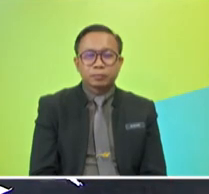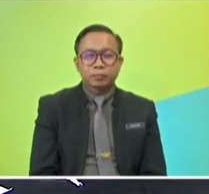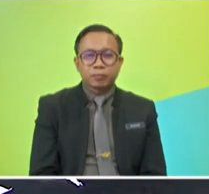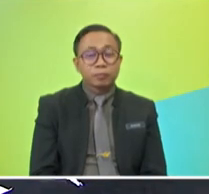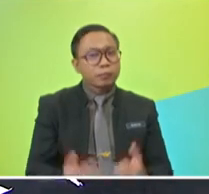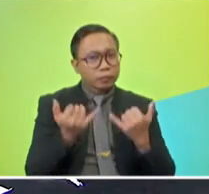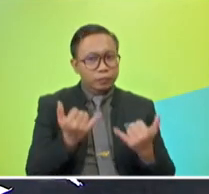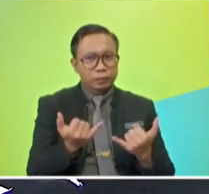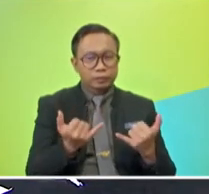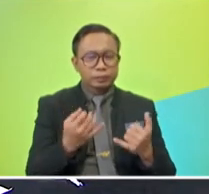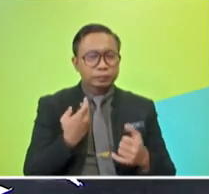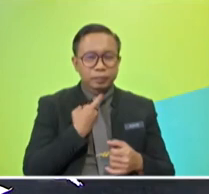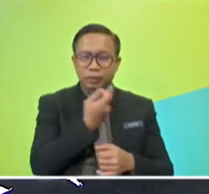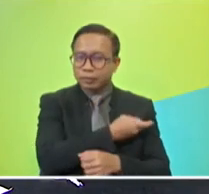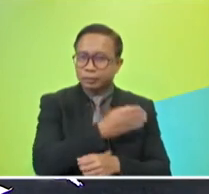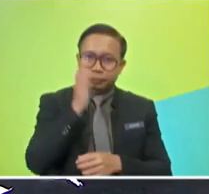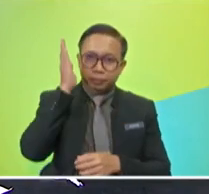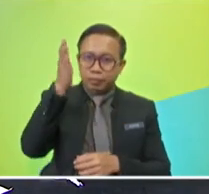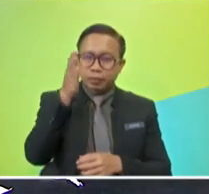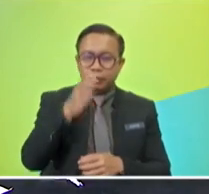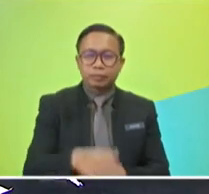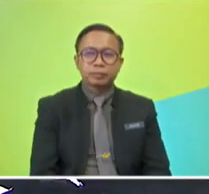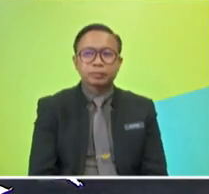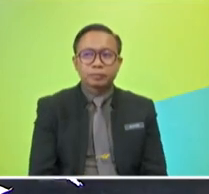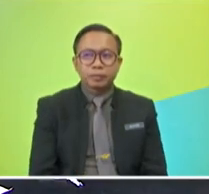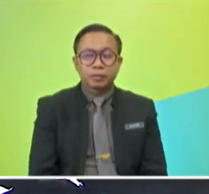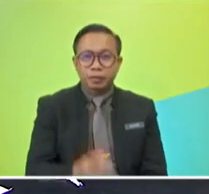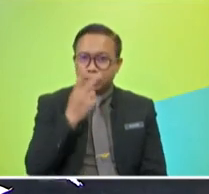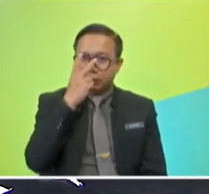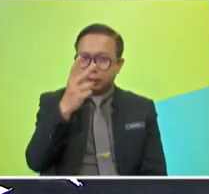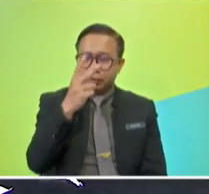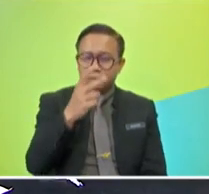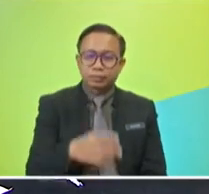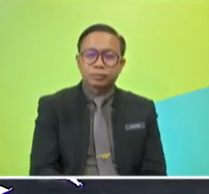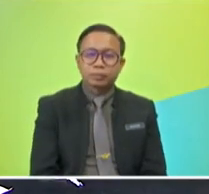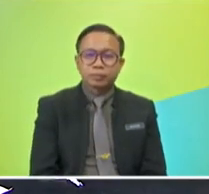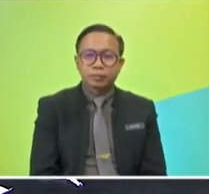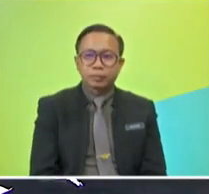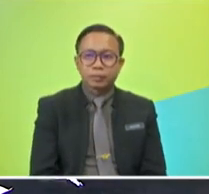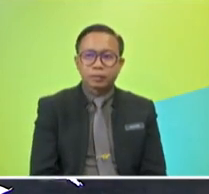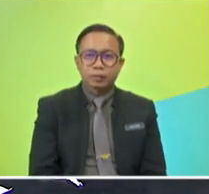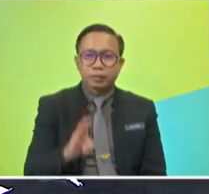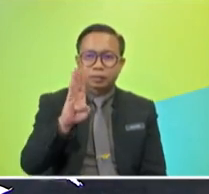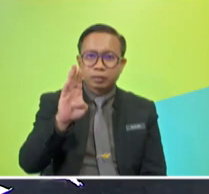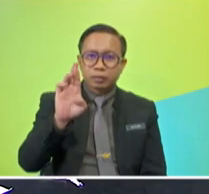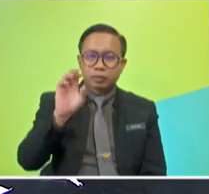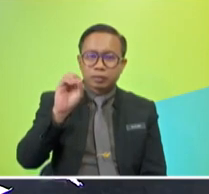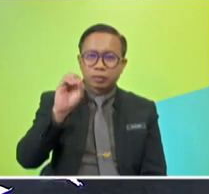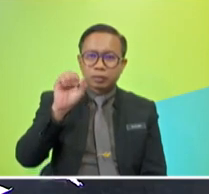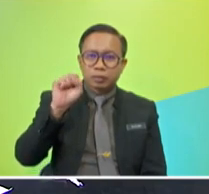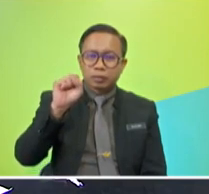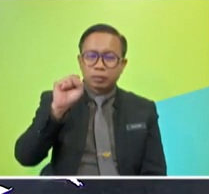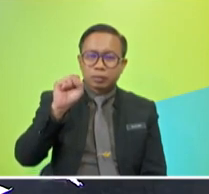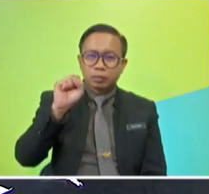Sekarang kita akan tengok juga yang disediakan